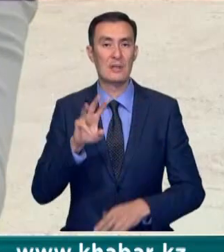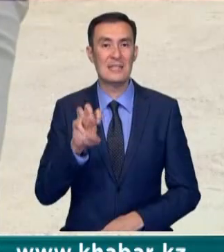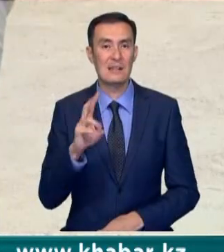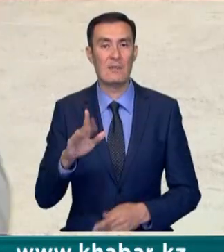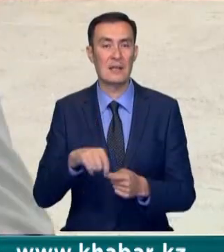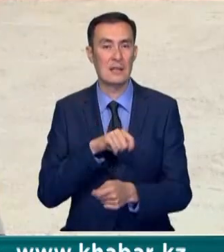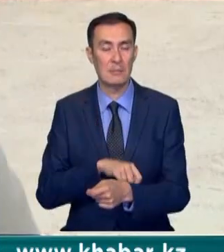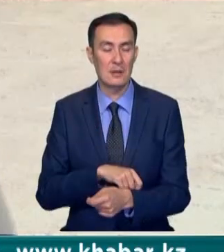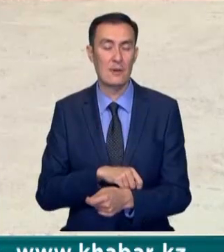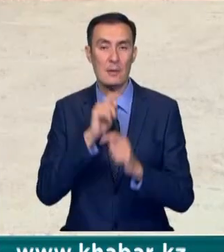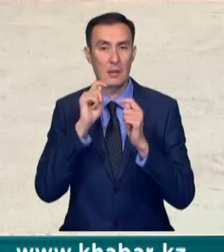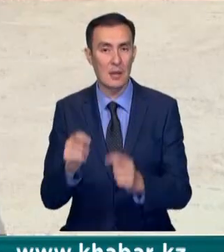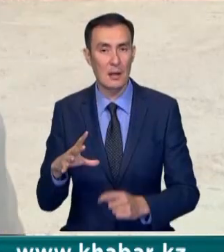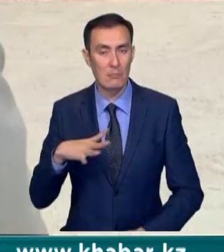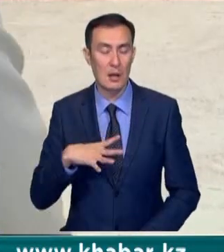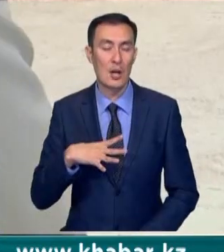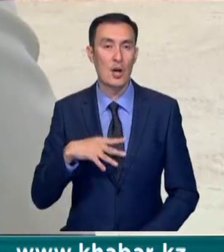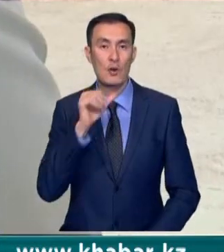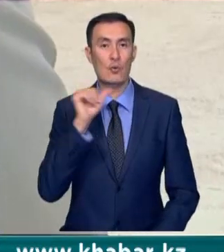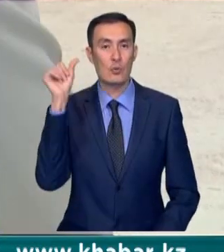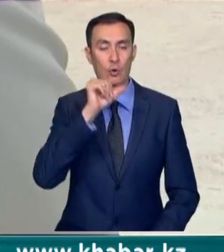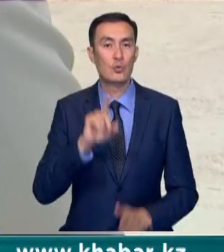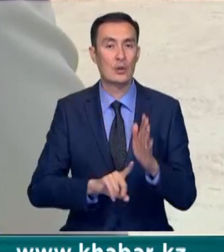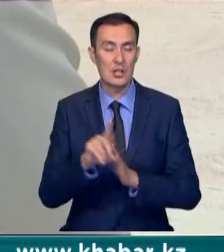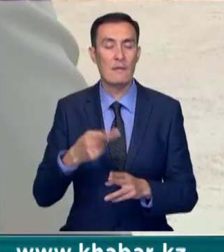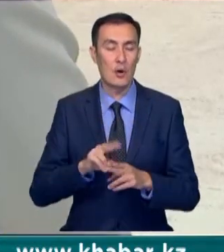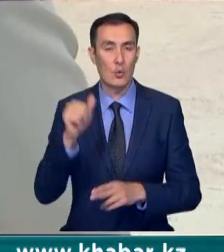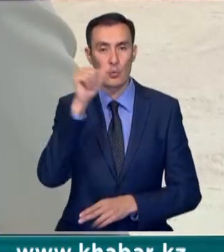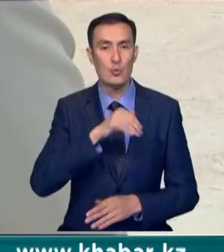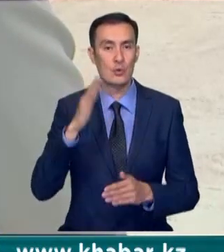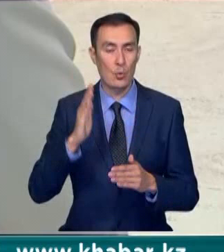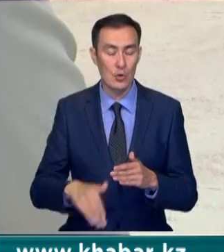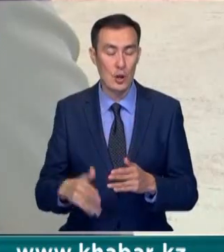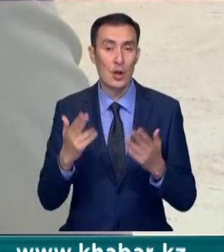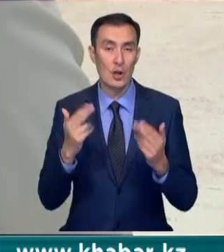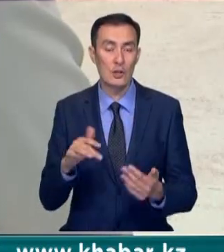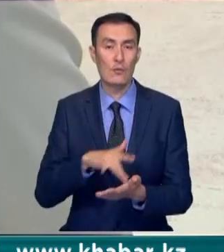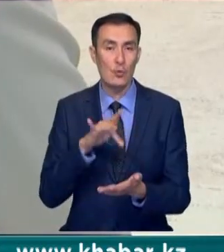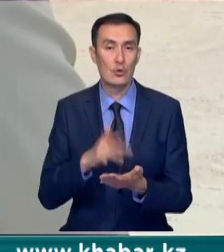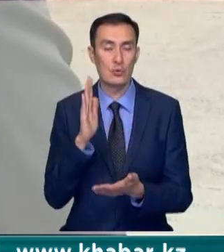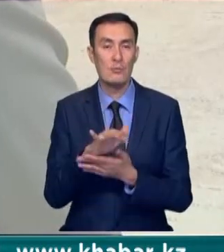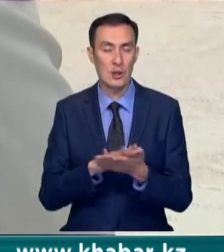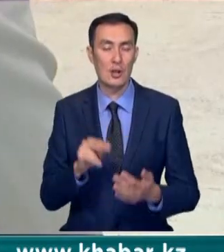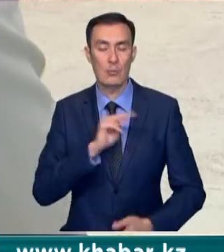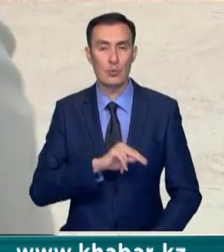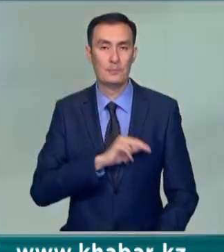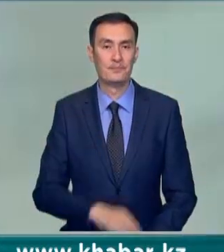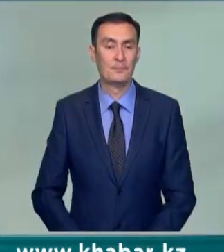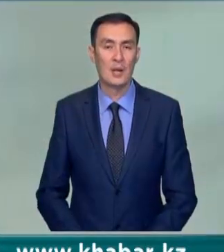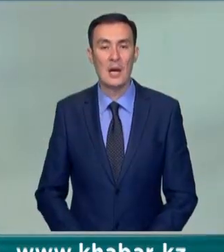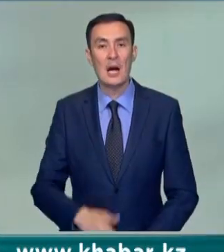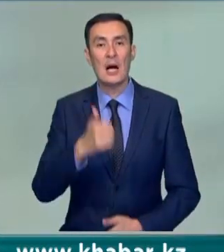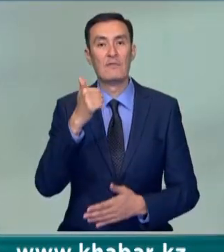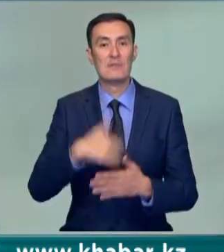квадратных метров. В прошлом году мы начали, в этом году завершили. И, конечно, по городу будем эту работу проводить.